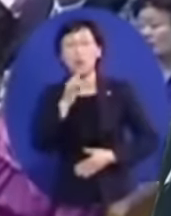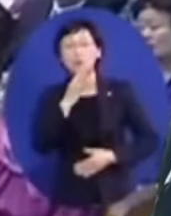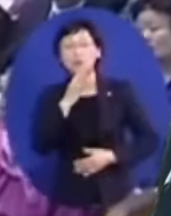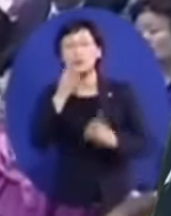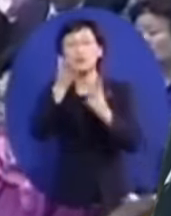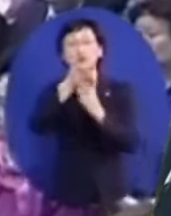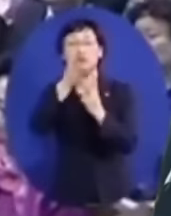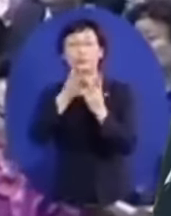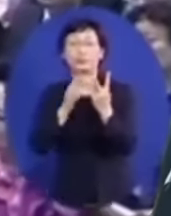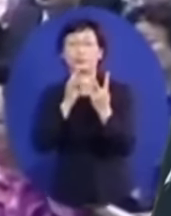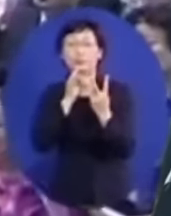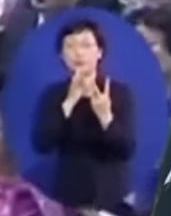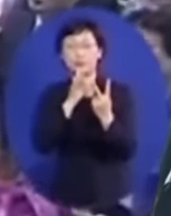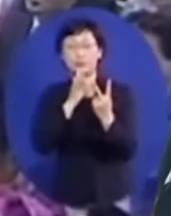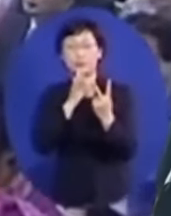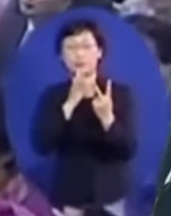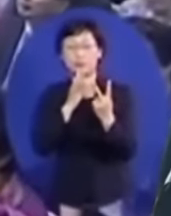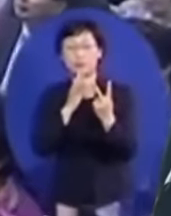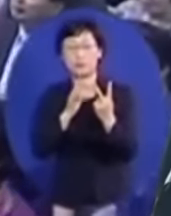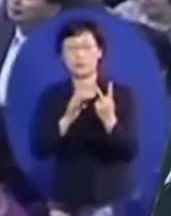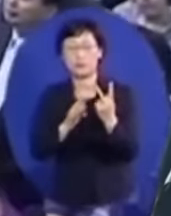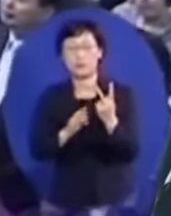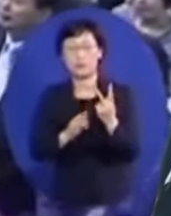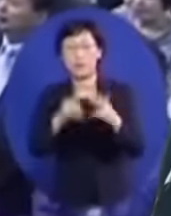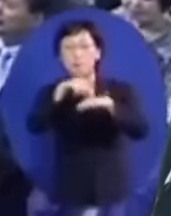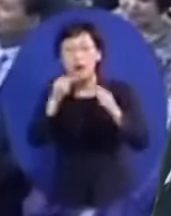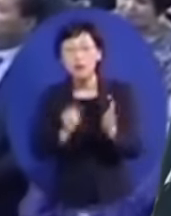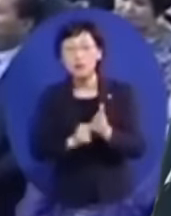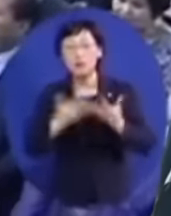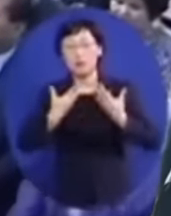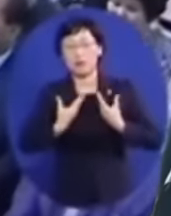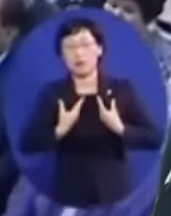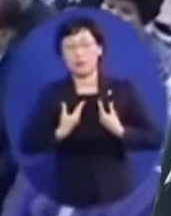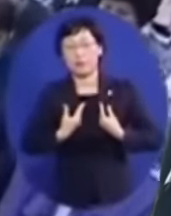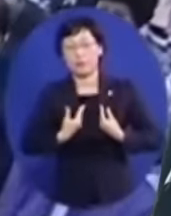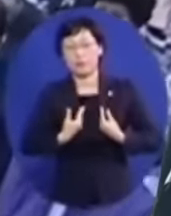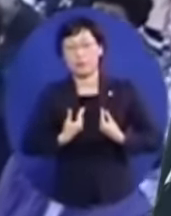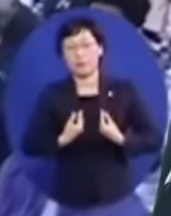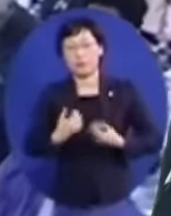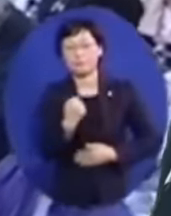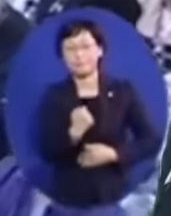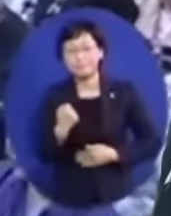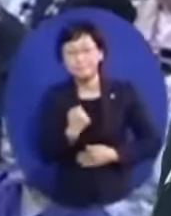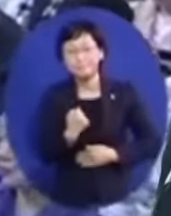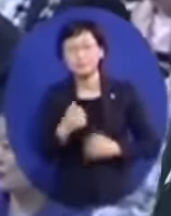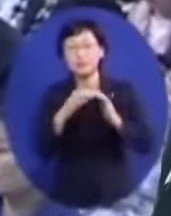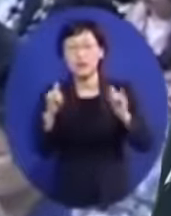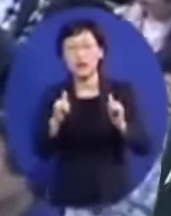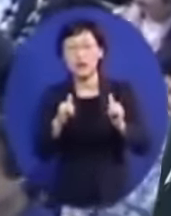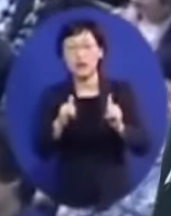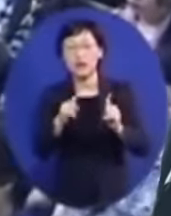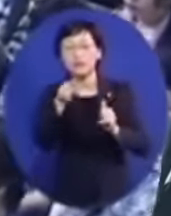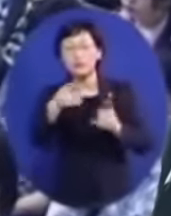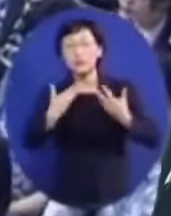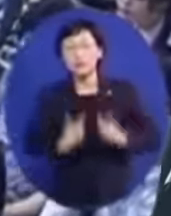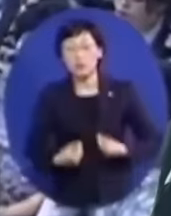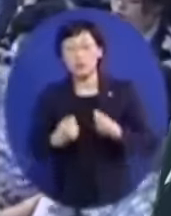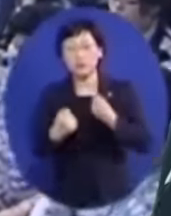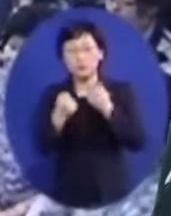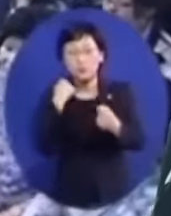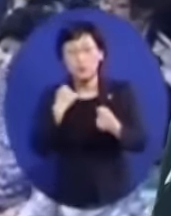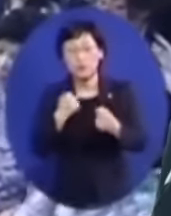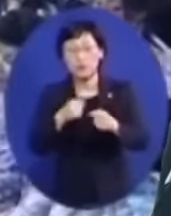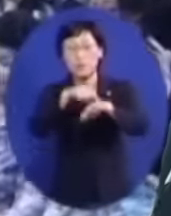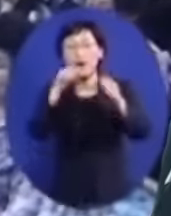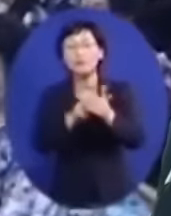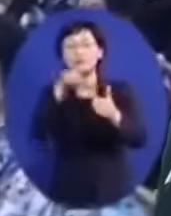부류의 사람밖에 없습니다. 가슴에 절망의 무덤을 안고 살아가는 사람과 그 절망을 극복하고 가슴